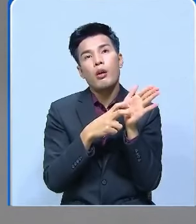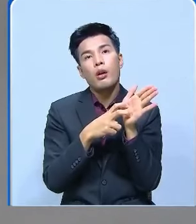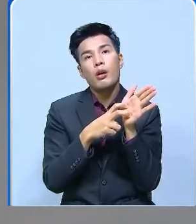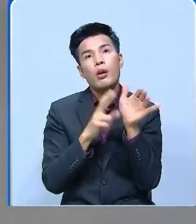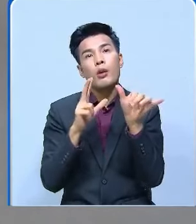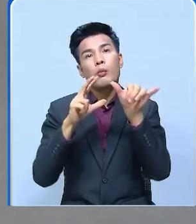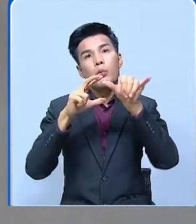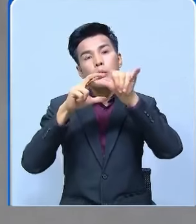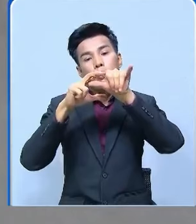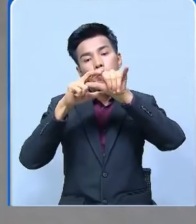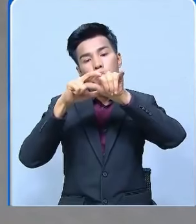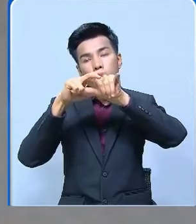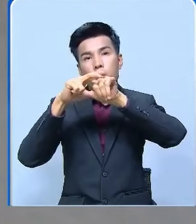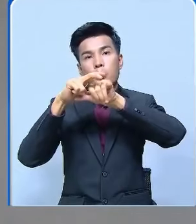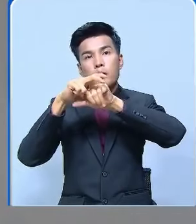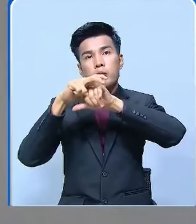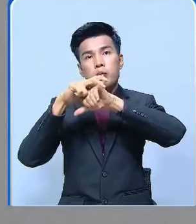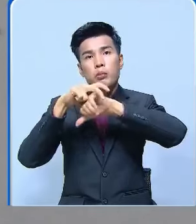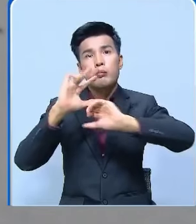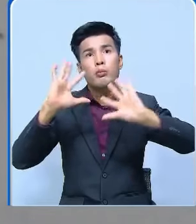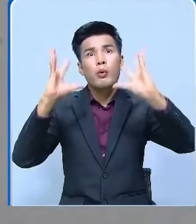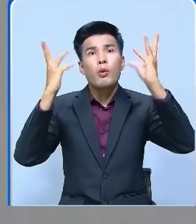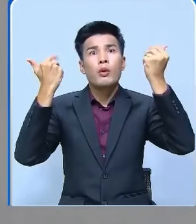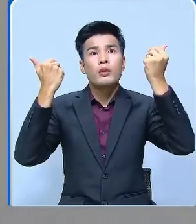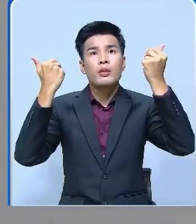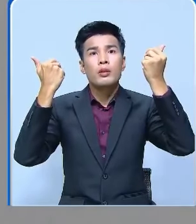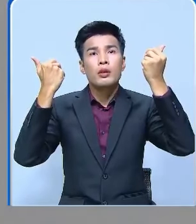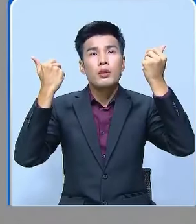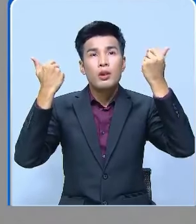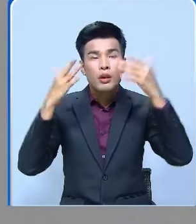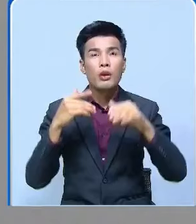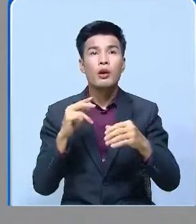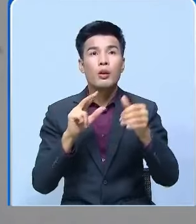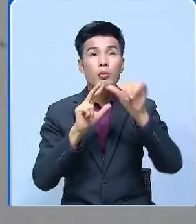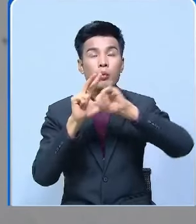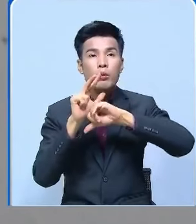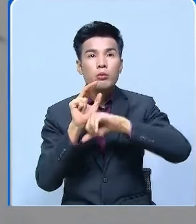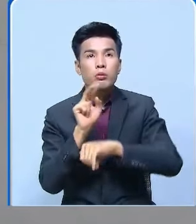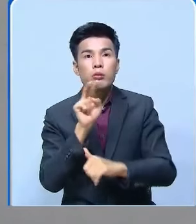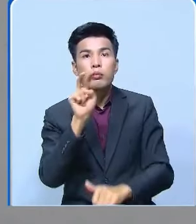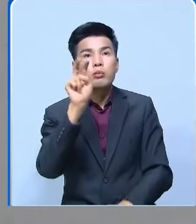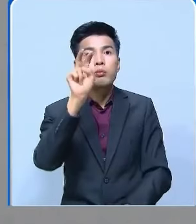อินทร์ก็ค่อยๆเขมือบตุ๊กแกจนหมดทั้งตัวเลยก่อนที่จะย้อยเลื้อยขึ้นไปบนเพดาน